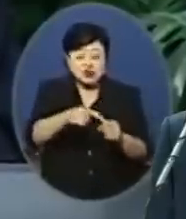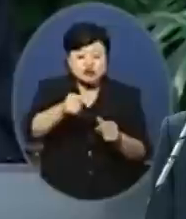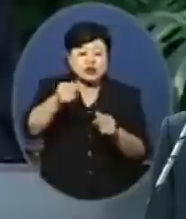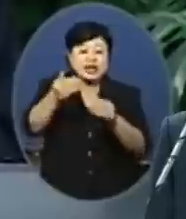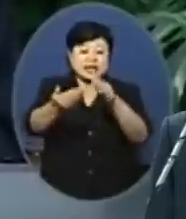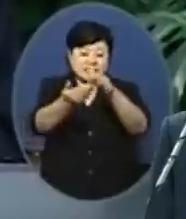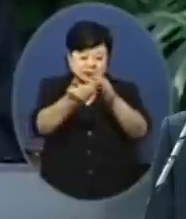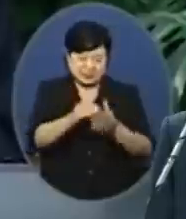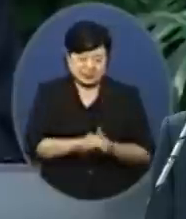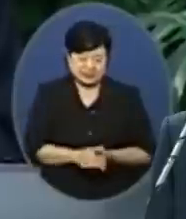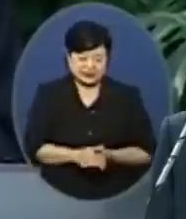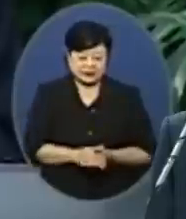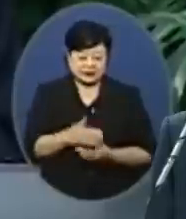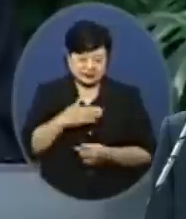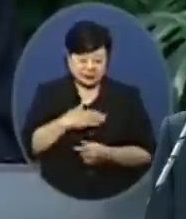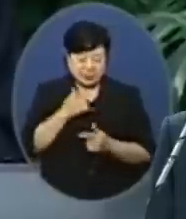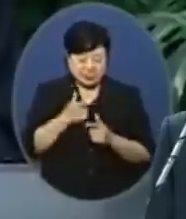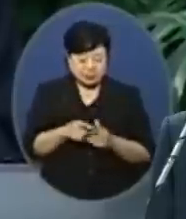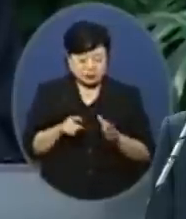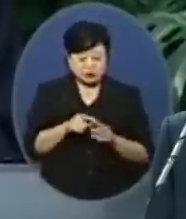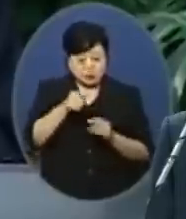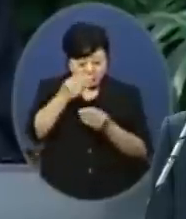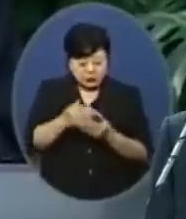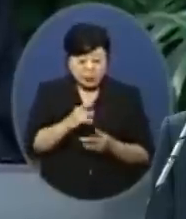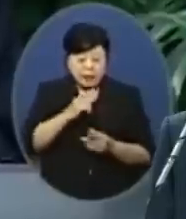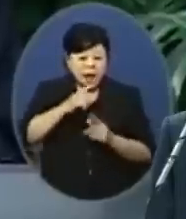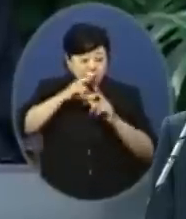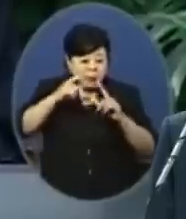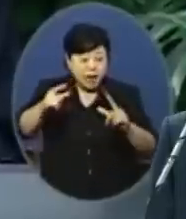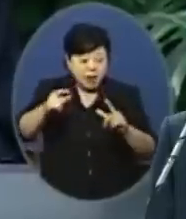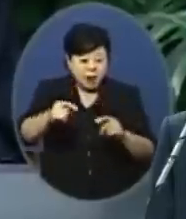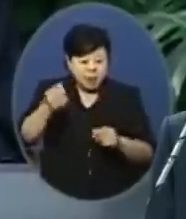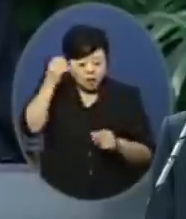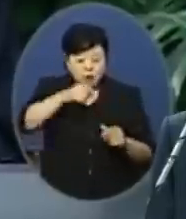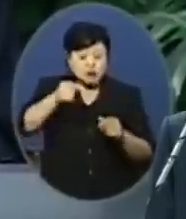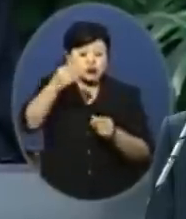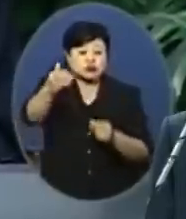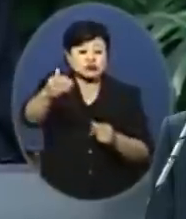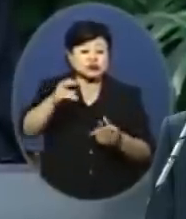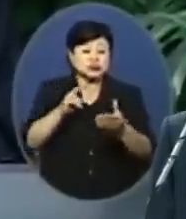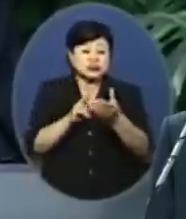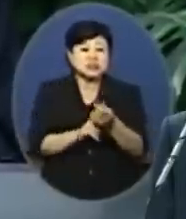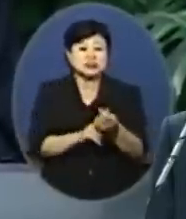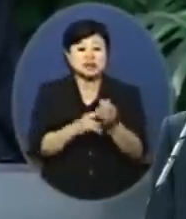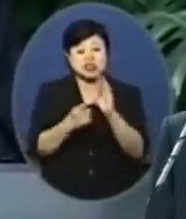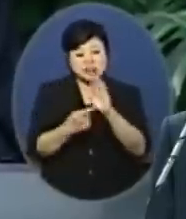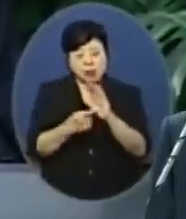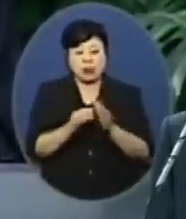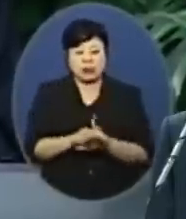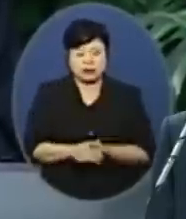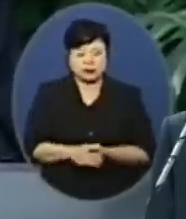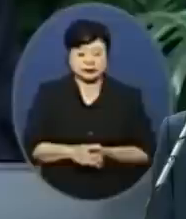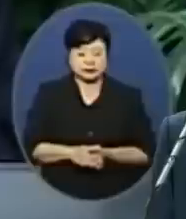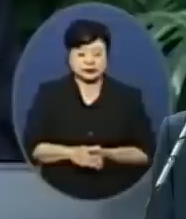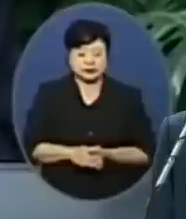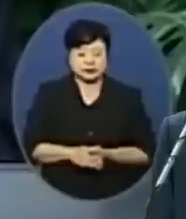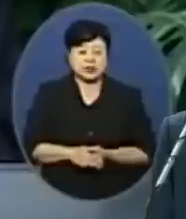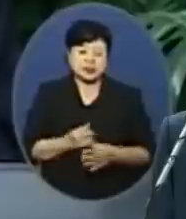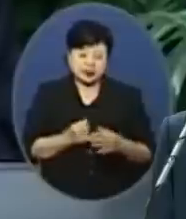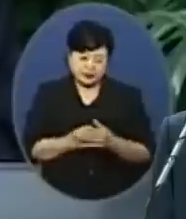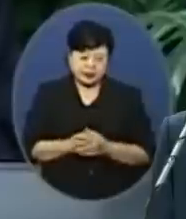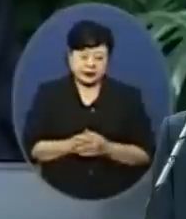이른다. 내가 예수 믿고 구원받았다고 말하면 영혼을 구원시키는 기적이 거기에서 나오는 것입니다.